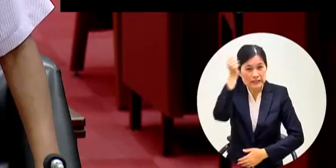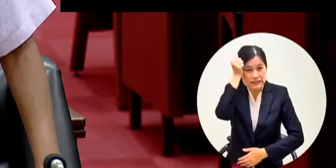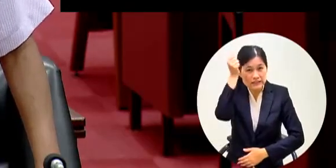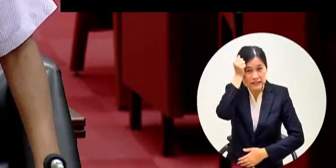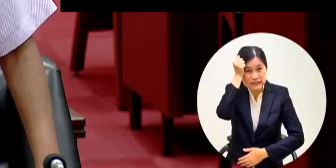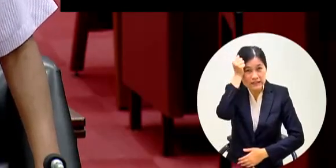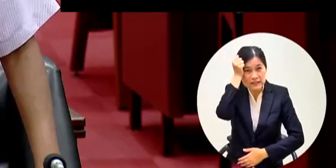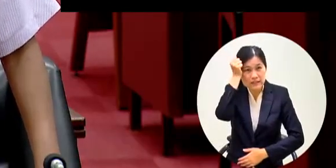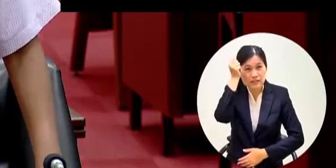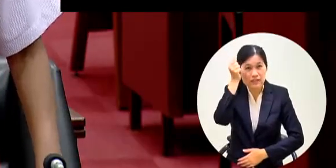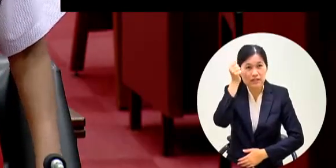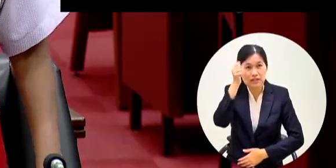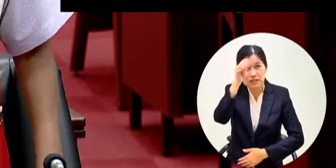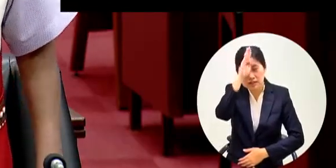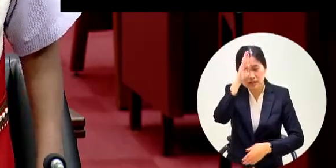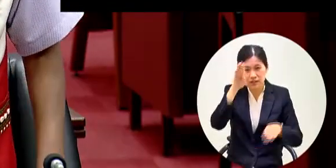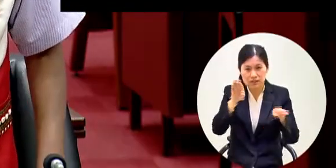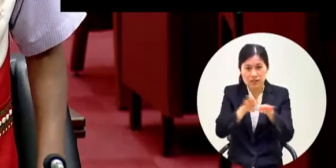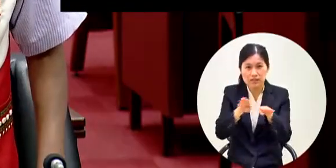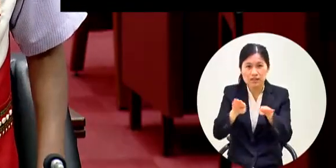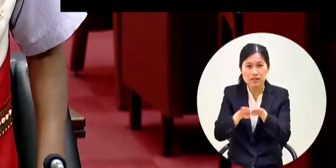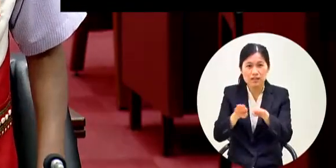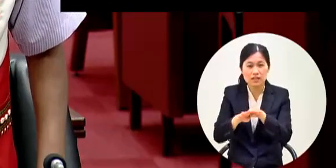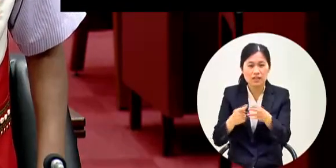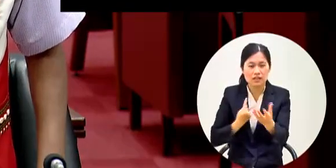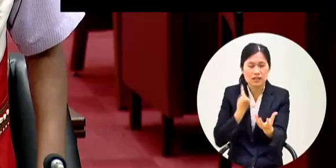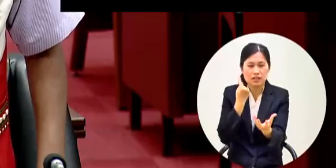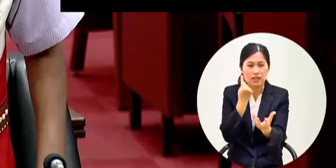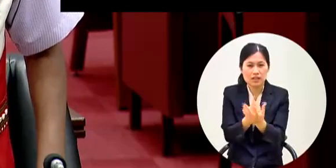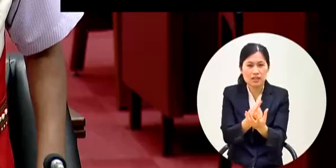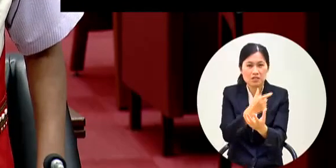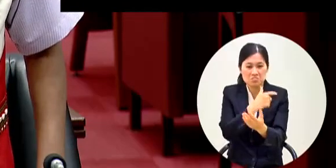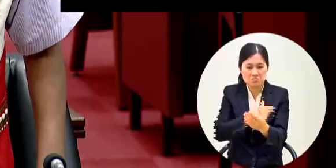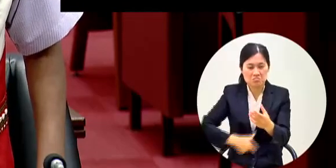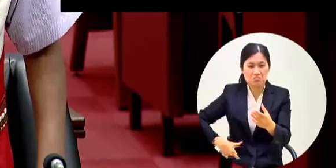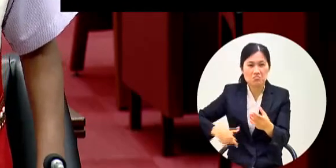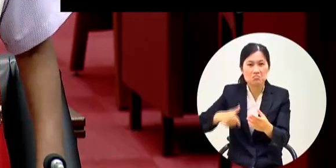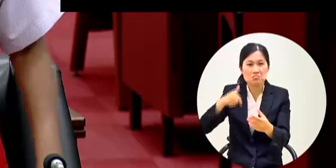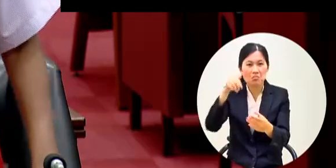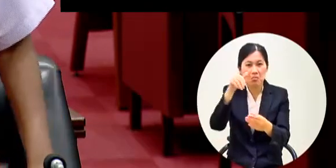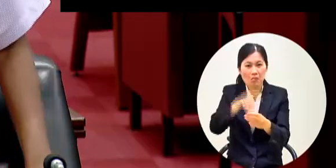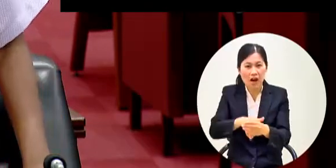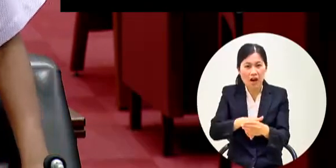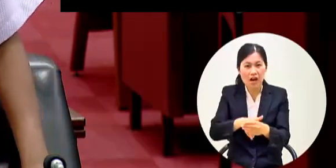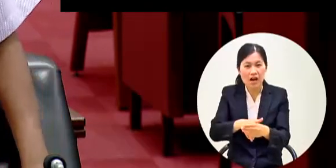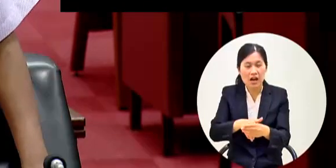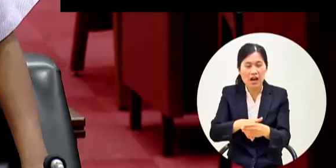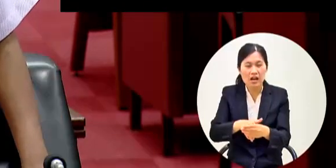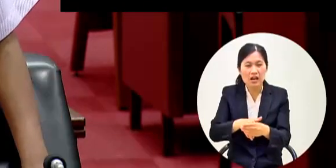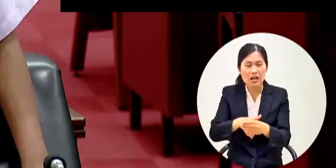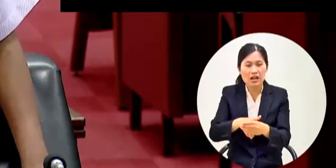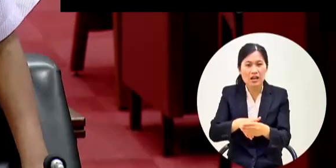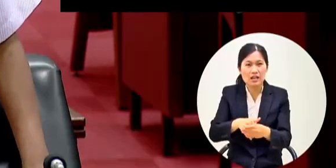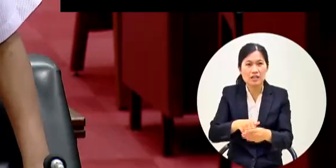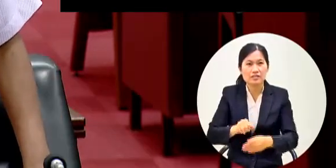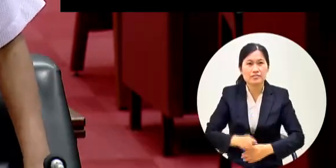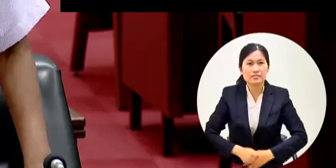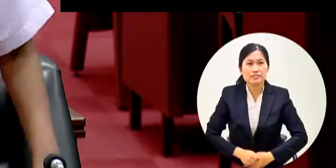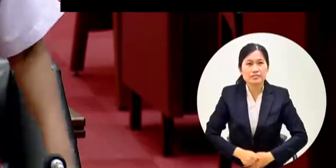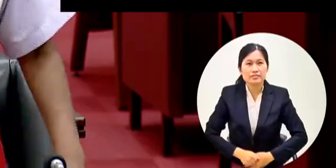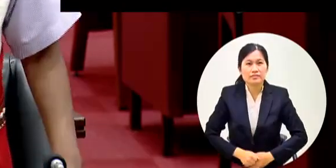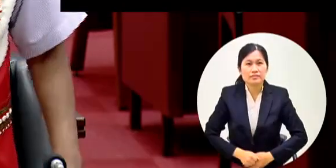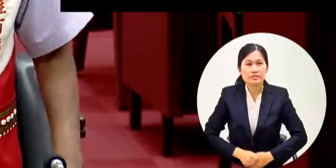也要奉劝，记得一定要请假参选。